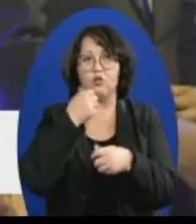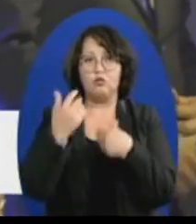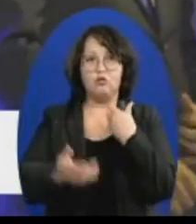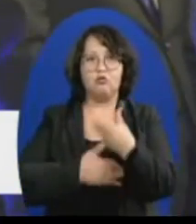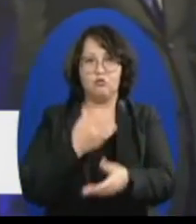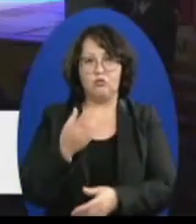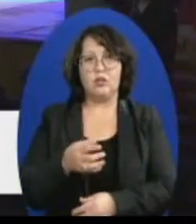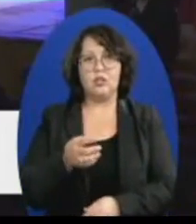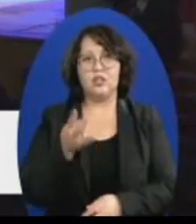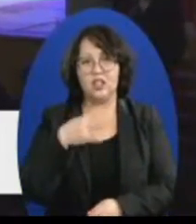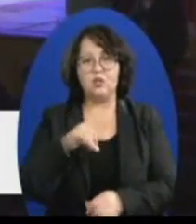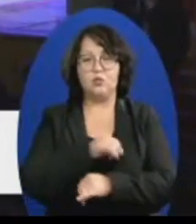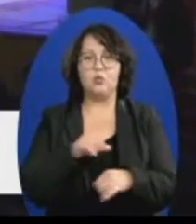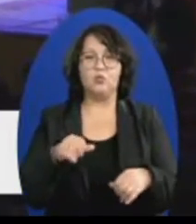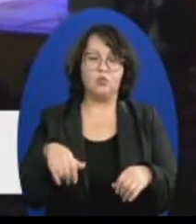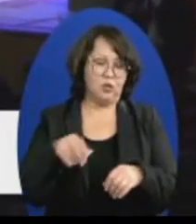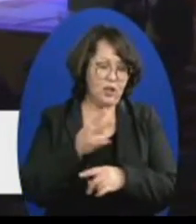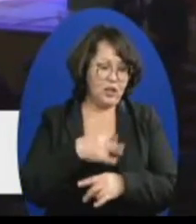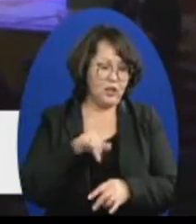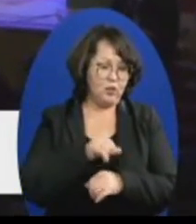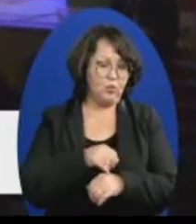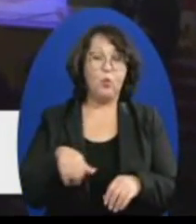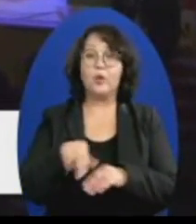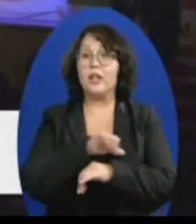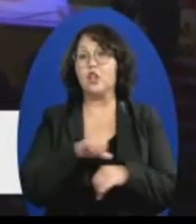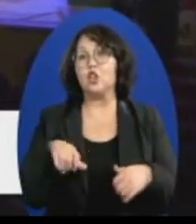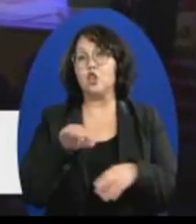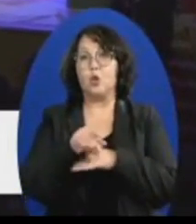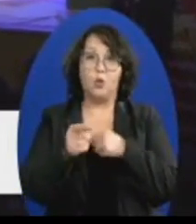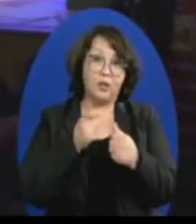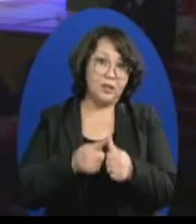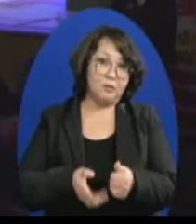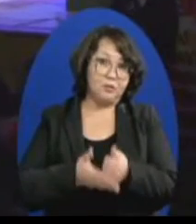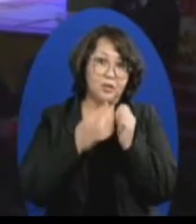нийслэл дүүргийн иргэдийн төлөөлөгчдийн хуралд нэр дэвшигчид илэрхийлж байна.